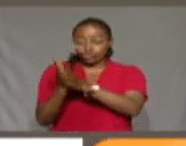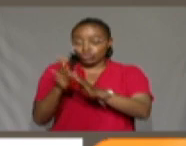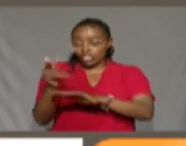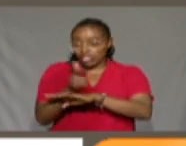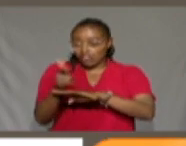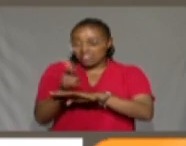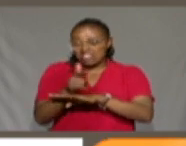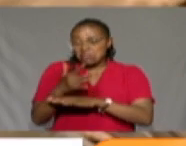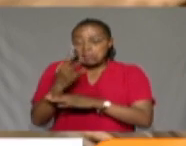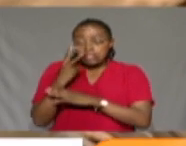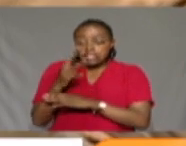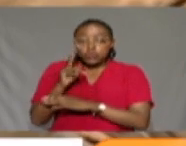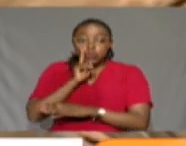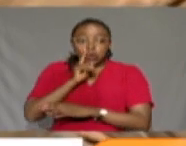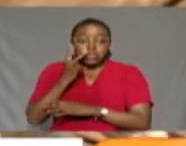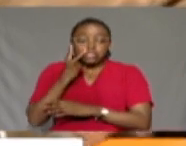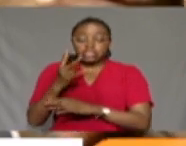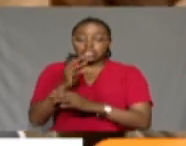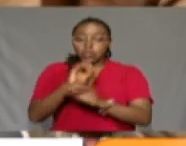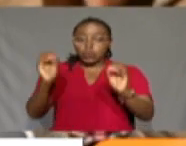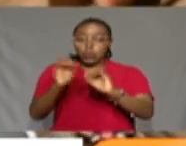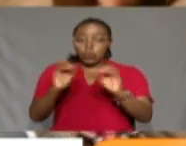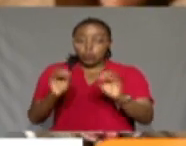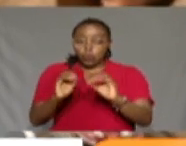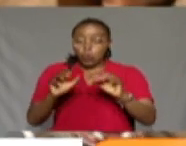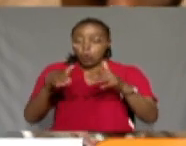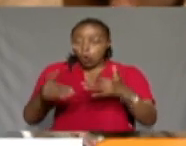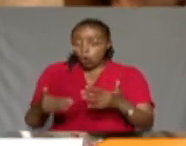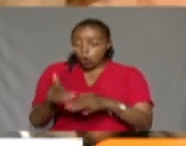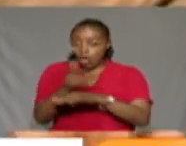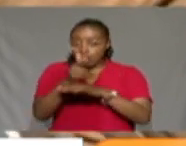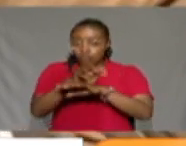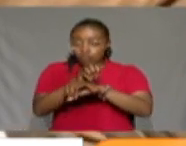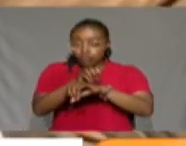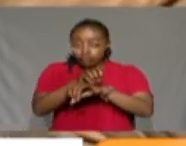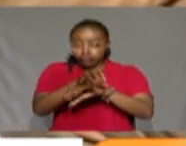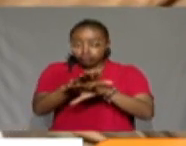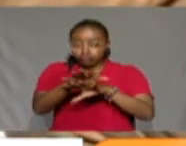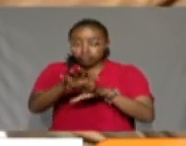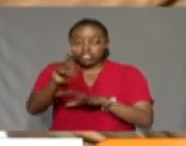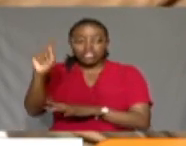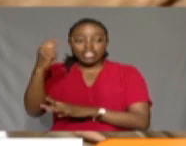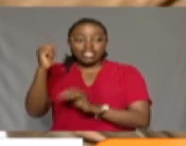angejua, labda wangeonekana kesho ama video yao utasambaa Kenya mzima,